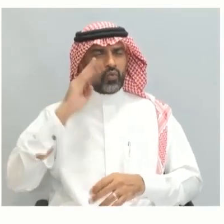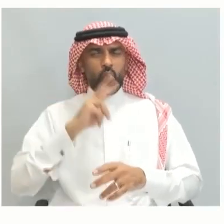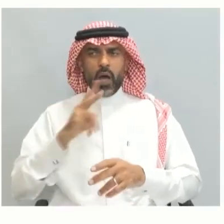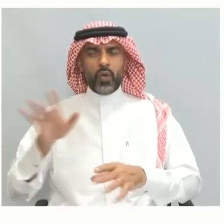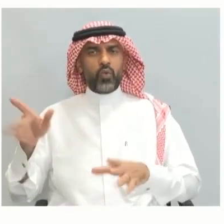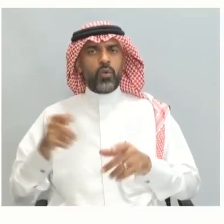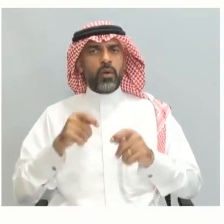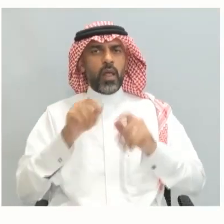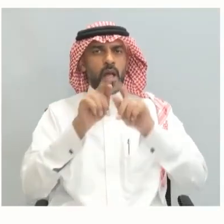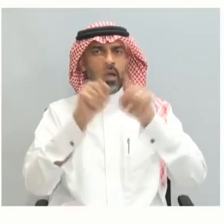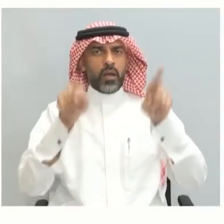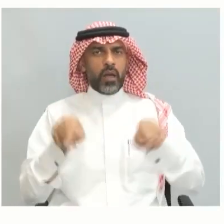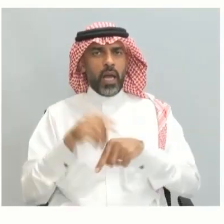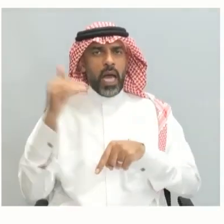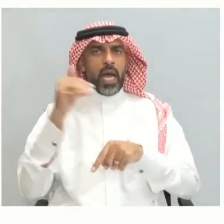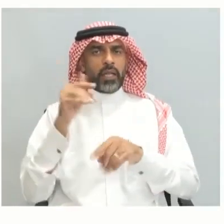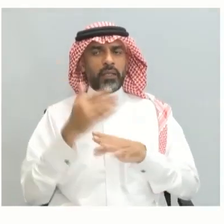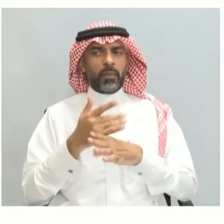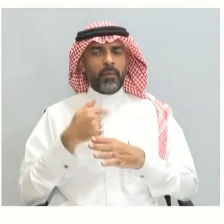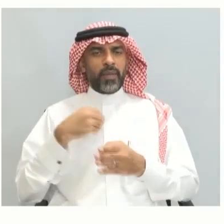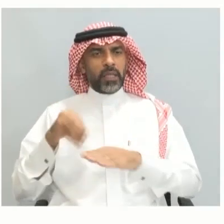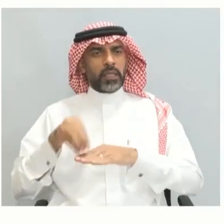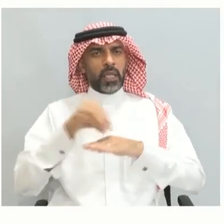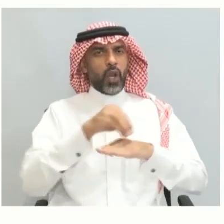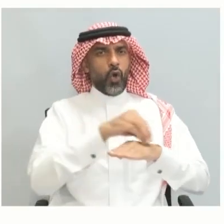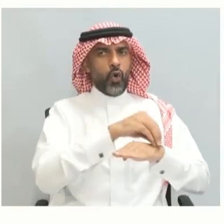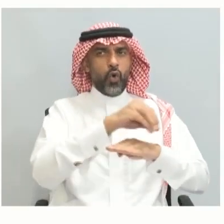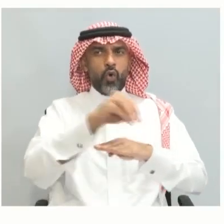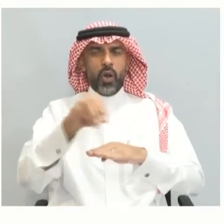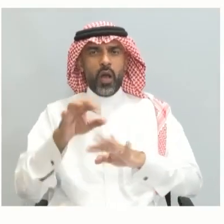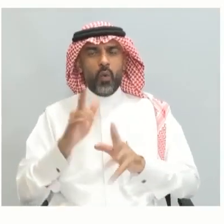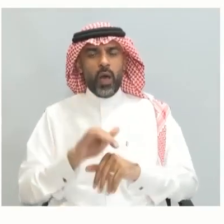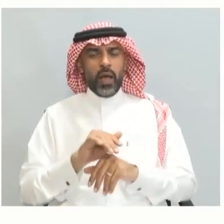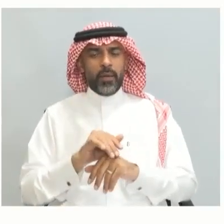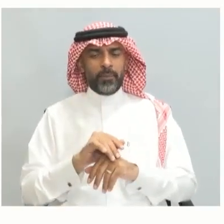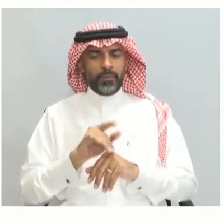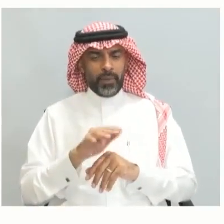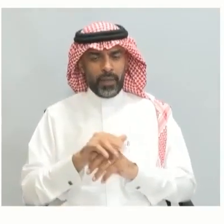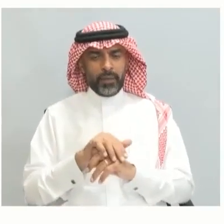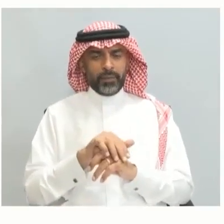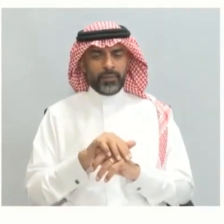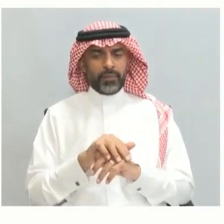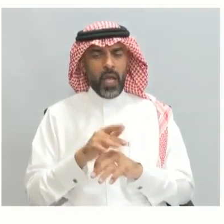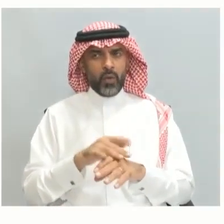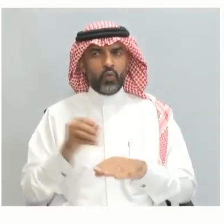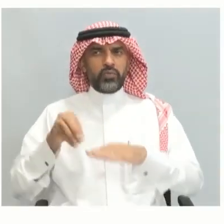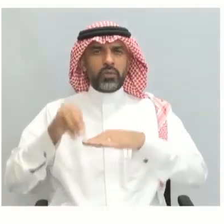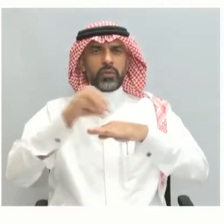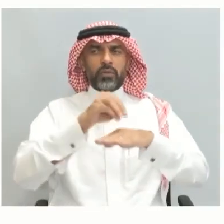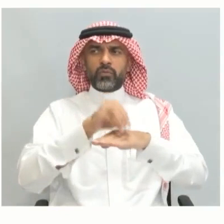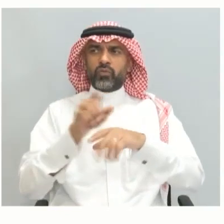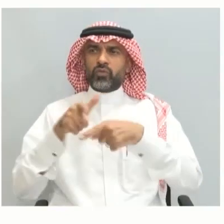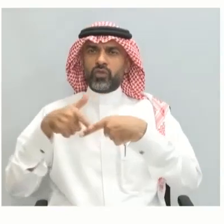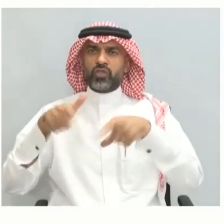في ماذا في تنقلاتهم وفي ما كانوا يقومون به ابنائي وبنات الطلاب من تنقل ونشر للاسلام